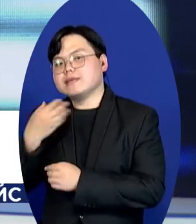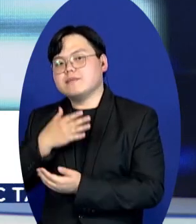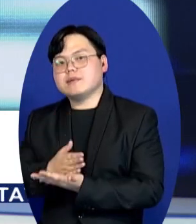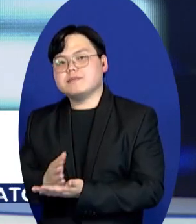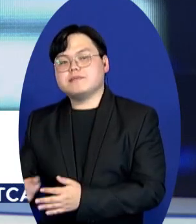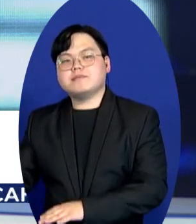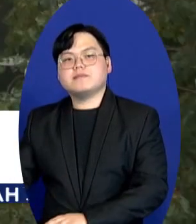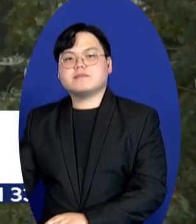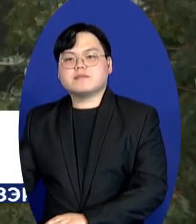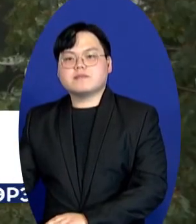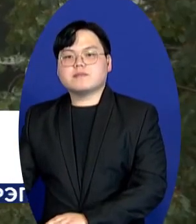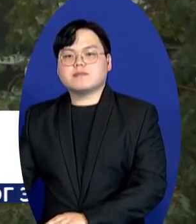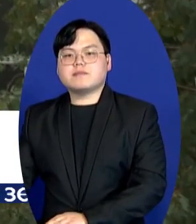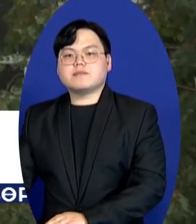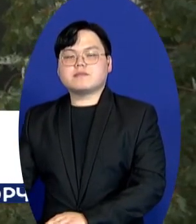байна.